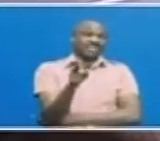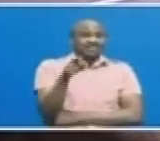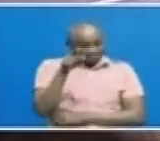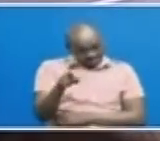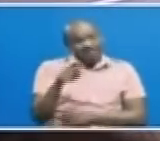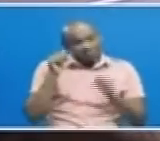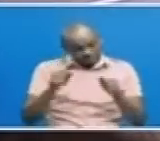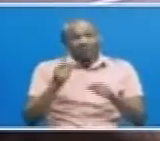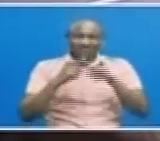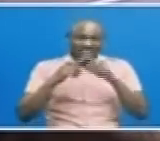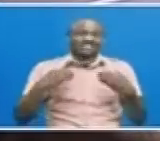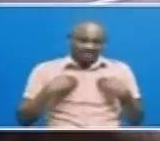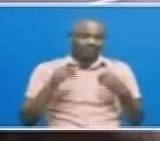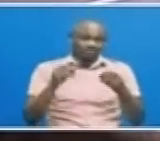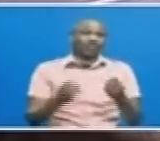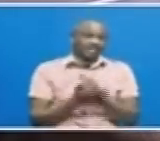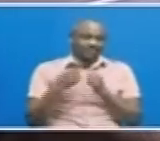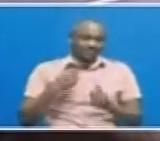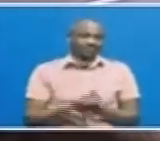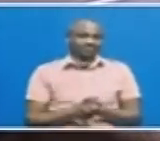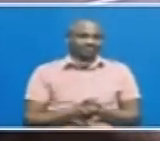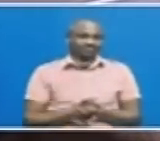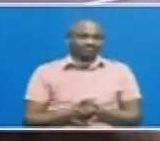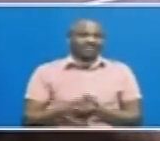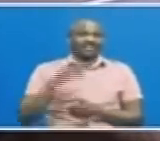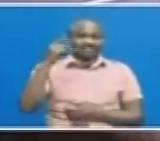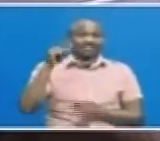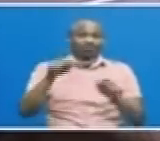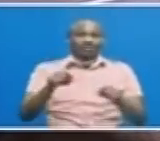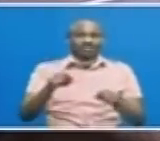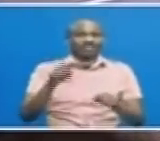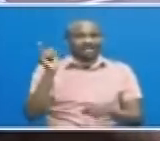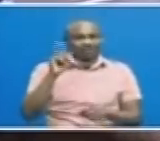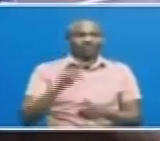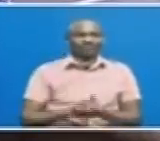halikosi ukoko. Nicholas Wambua, KTN Leo, Nairobi.